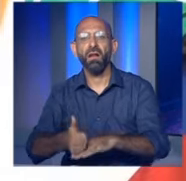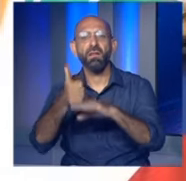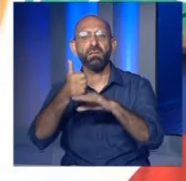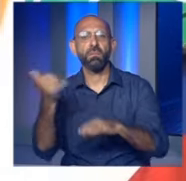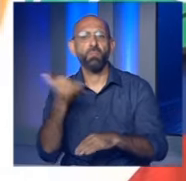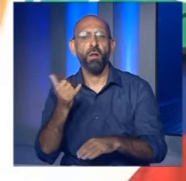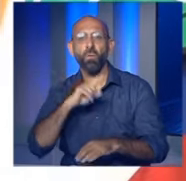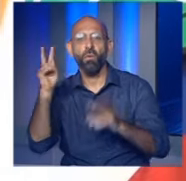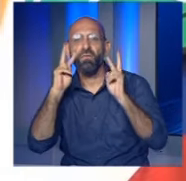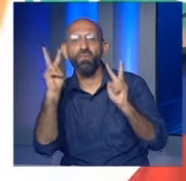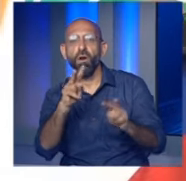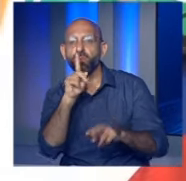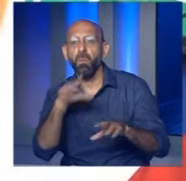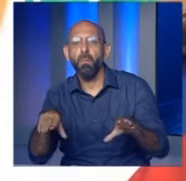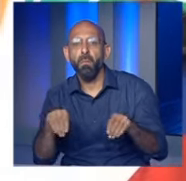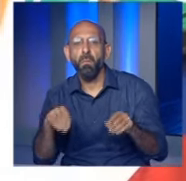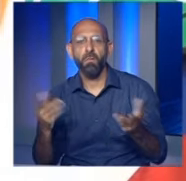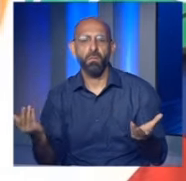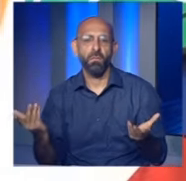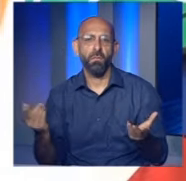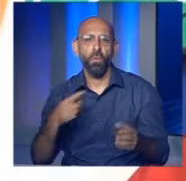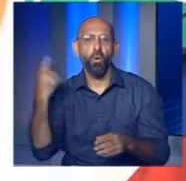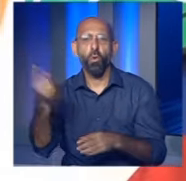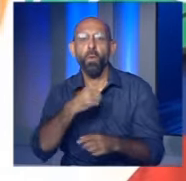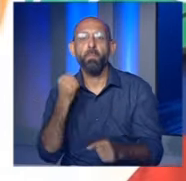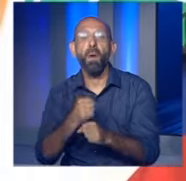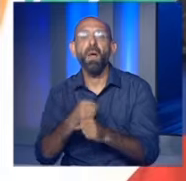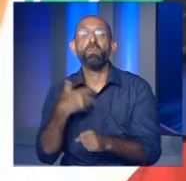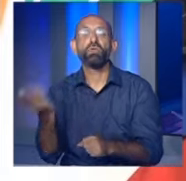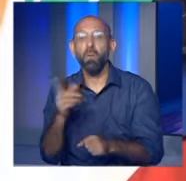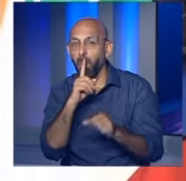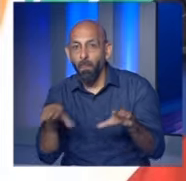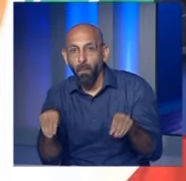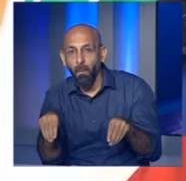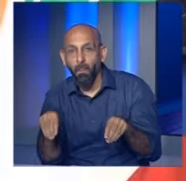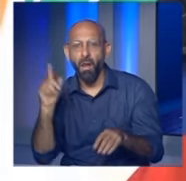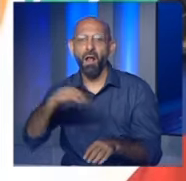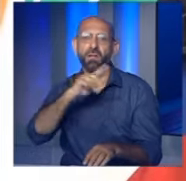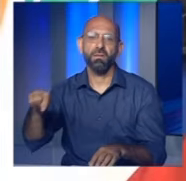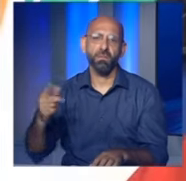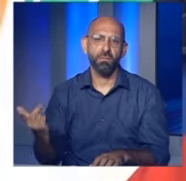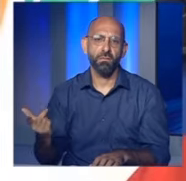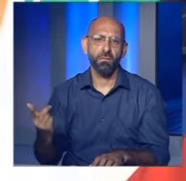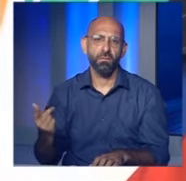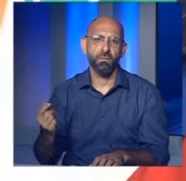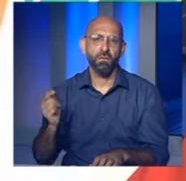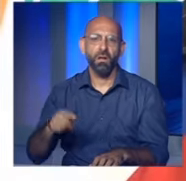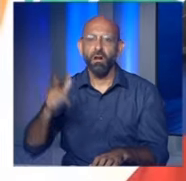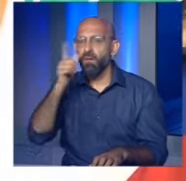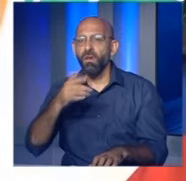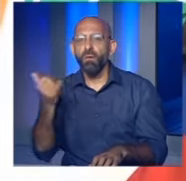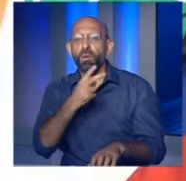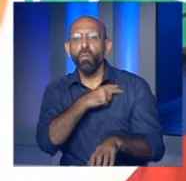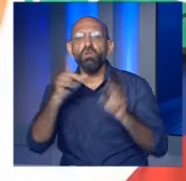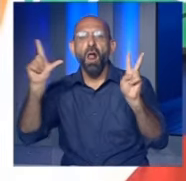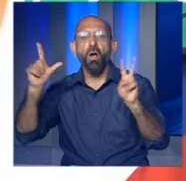لنستبدل وبالجنوب ونننت اخب رئيس مش ت نقعد نتفرج ونسلم انه نحن ما قدرين نعمل شيء